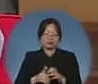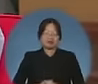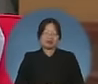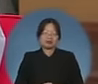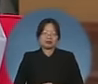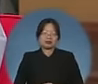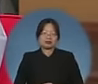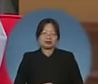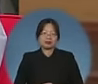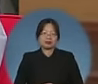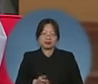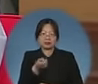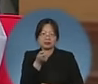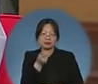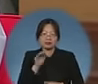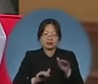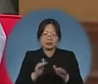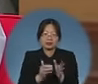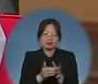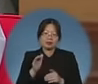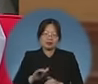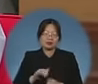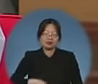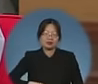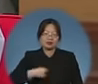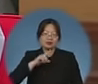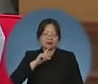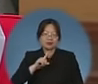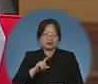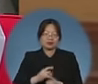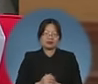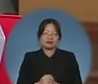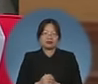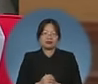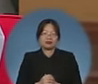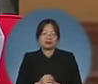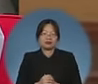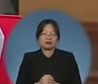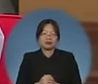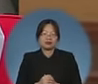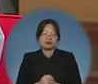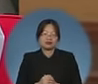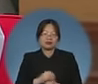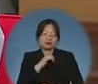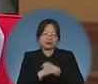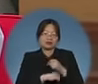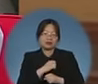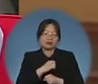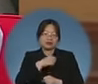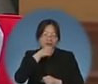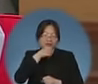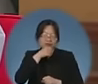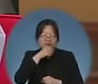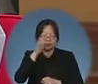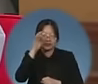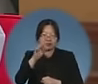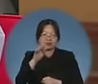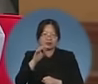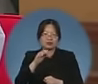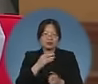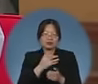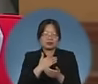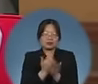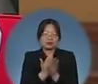이런 미묘한 차이지만 사실은 이 센서 프리덤이 여러 가지 통계들을 보면